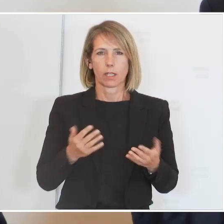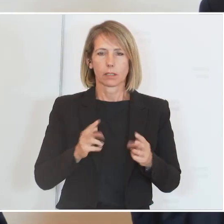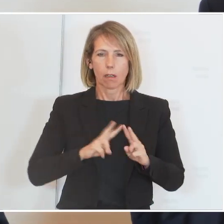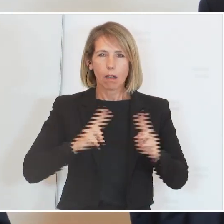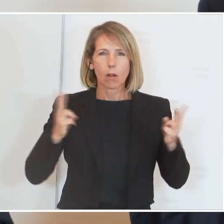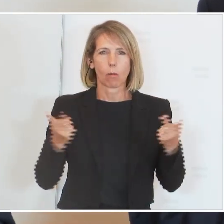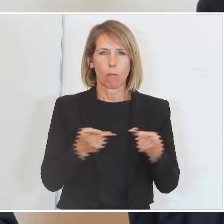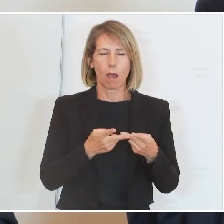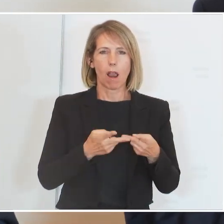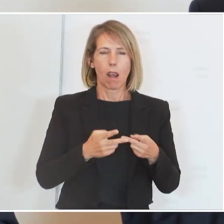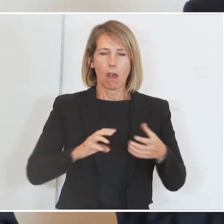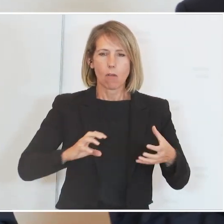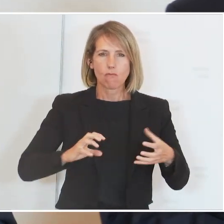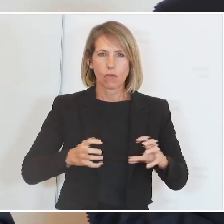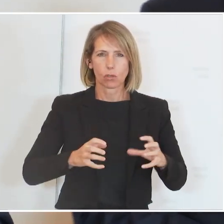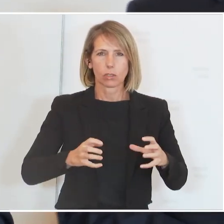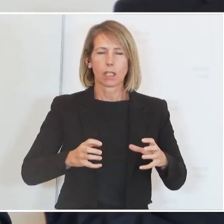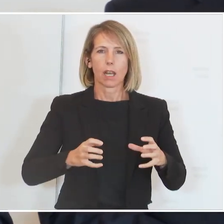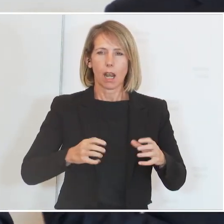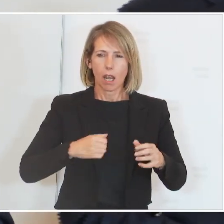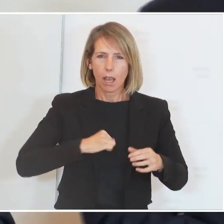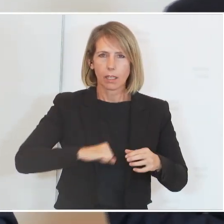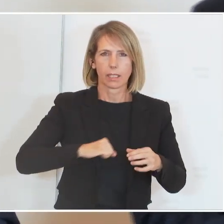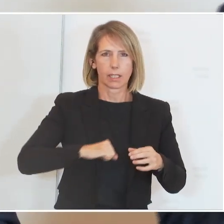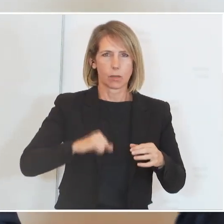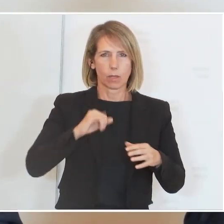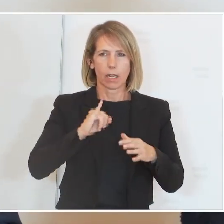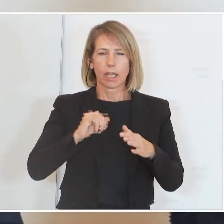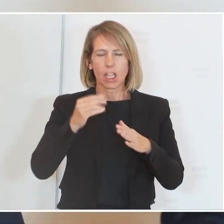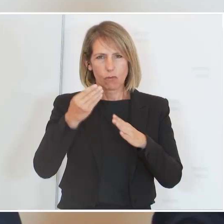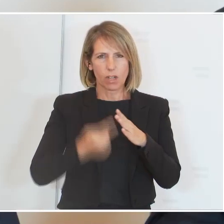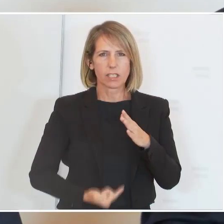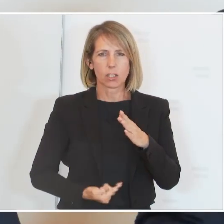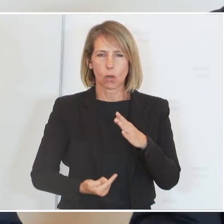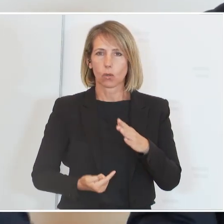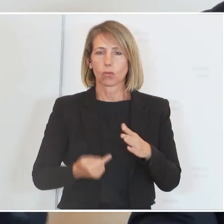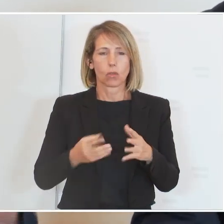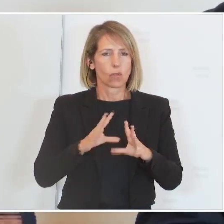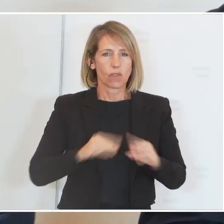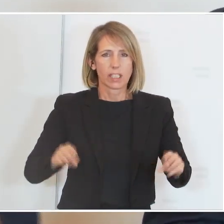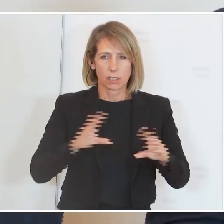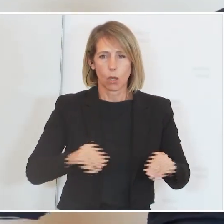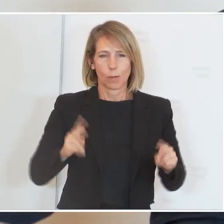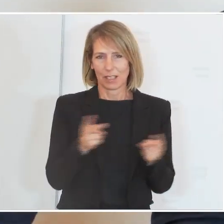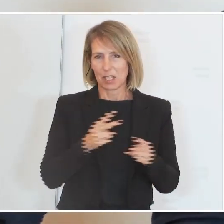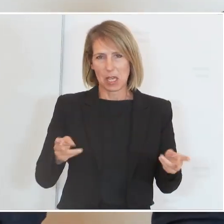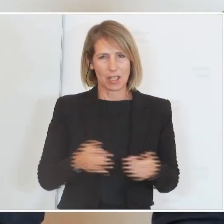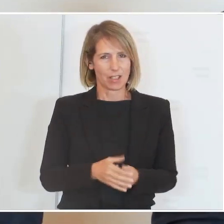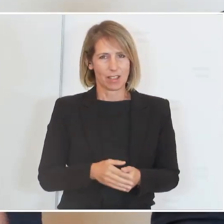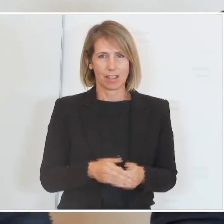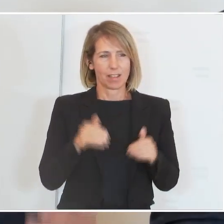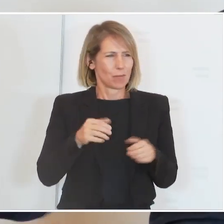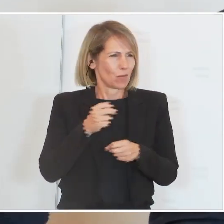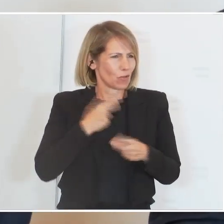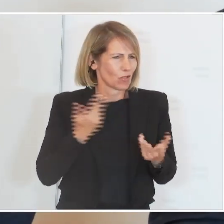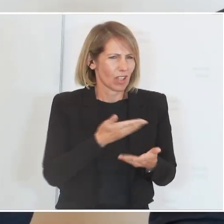globale, vor allem fossilgetriebene Inflation nicht als Regierung eines kleinen Landes wegzaubern. Das muss einfach mal klar sein.